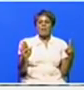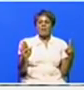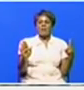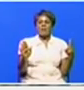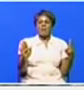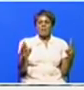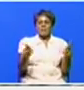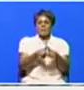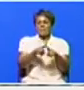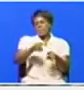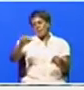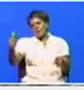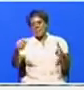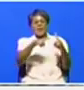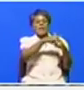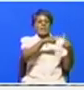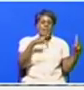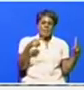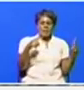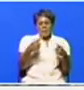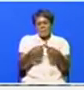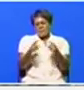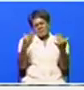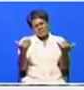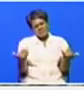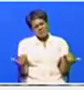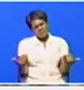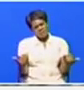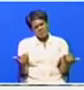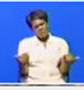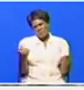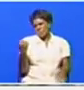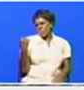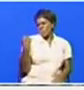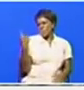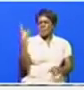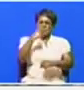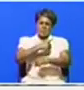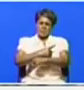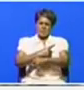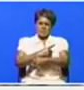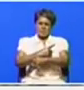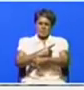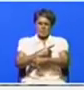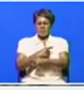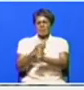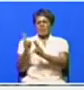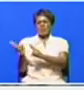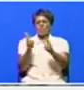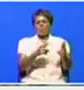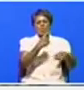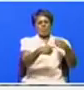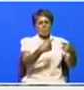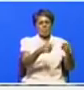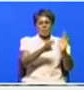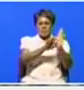Dr. Mvungi pia aliuawa. Lakini sasa kwa siku za karibuni ni mambo yamekuwa yanaendelea sana. Kwa mfano kwa